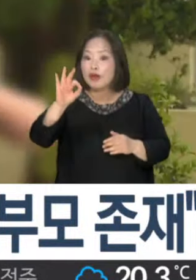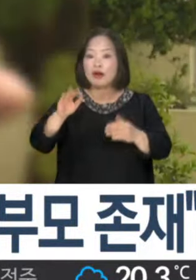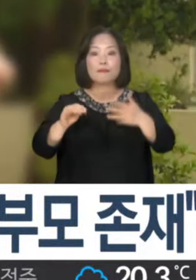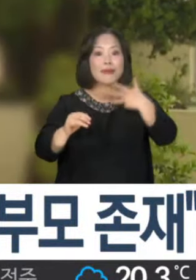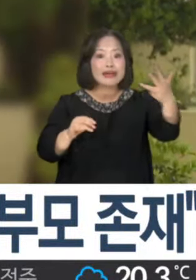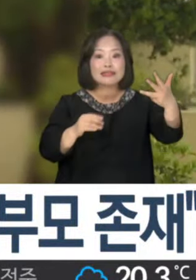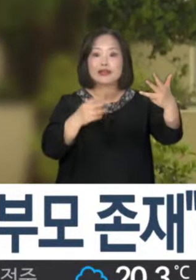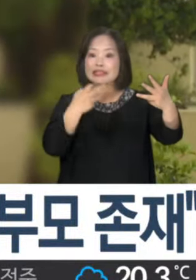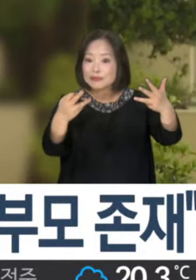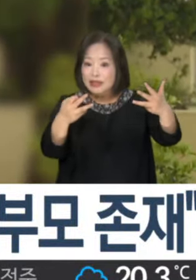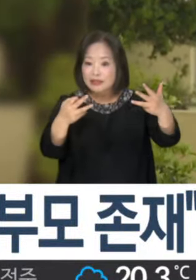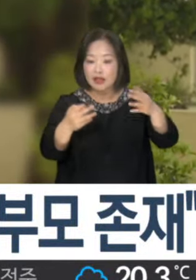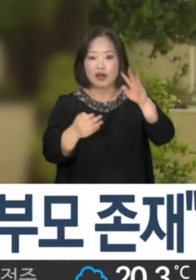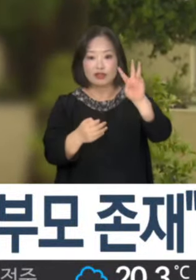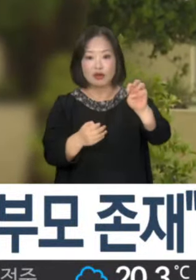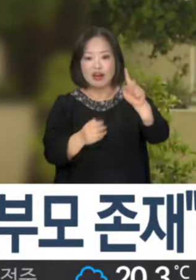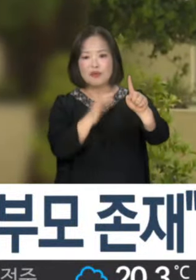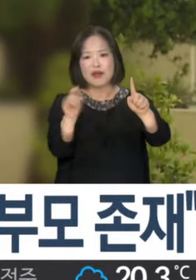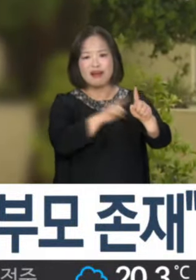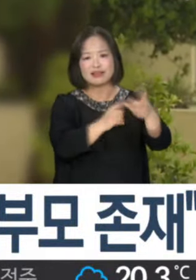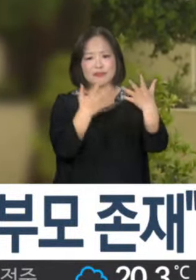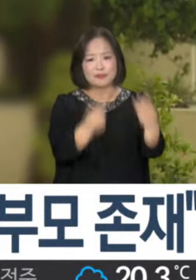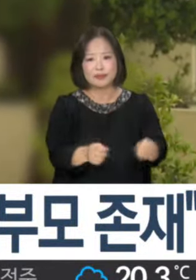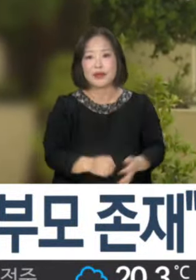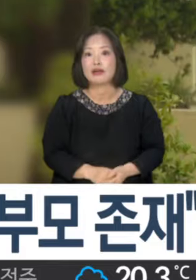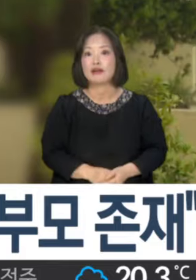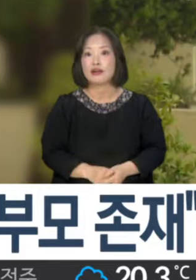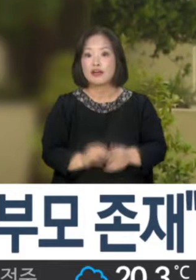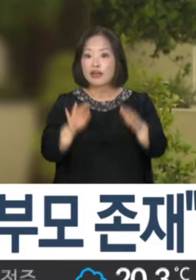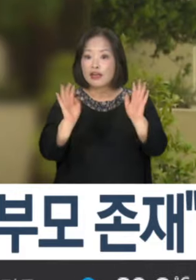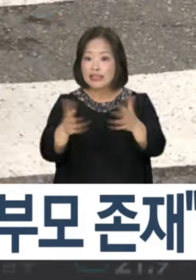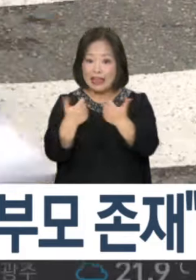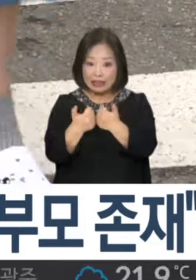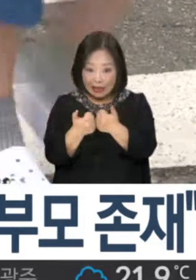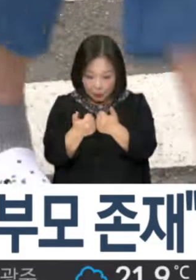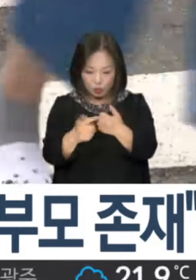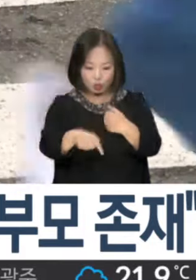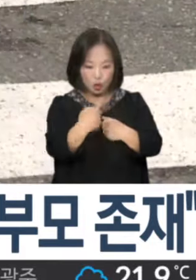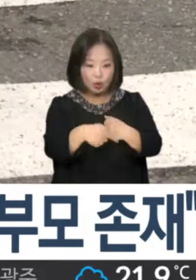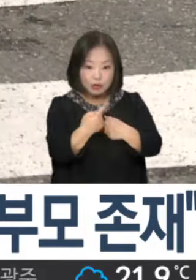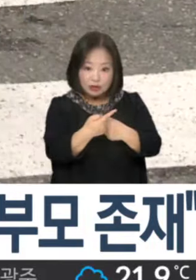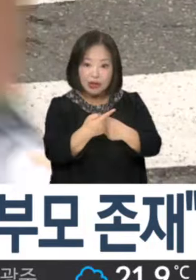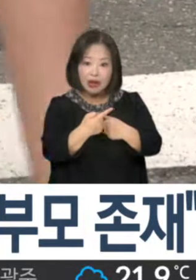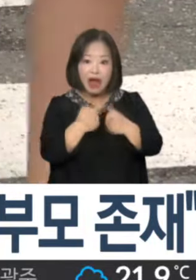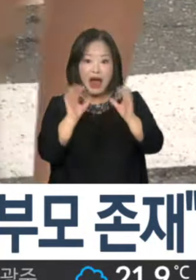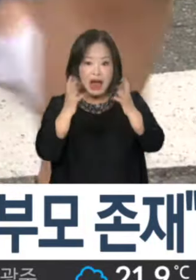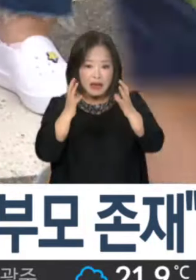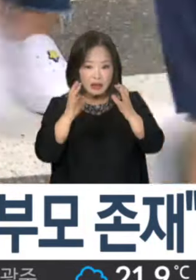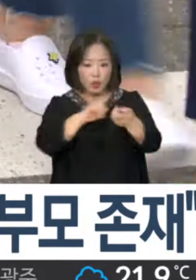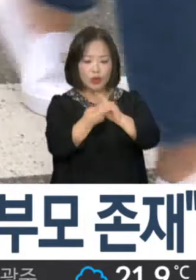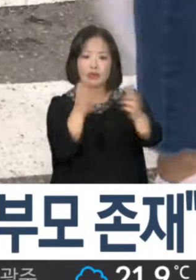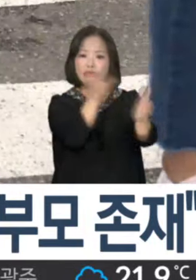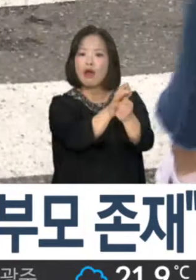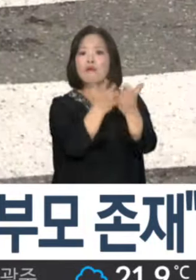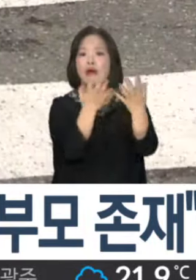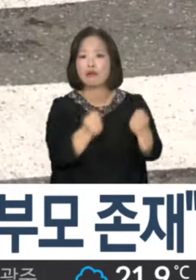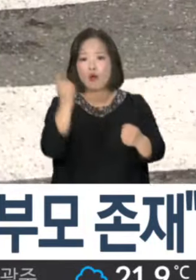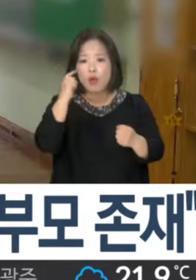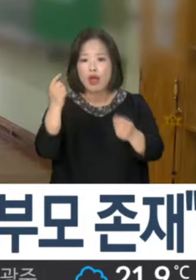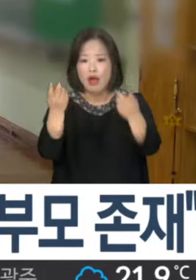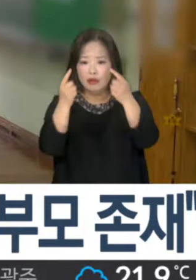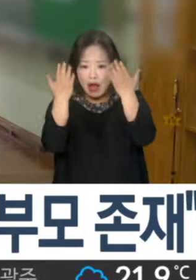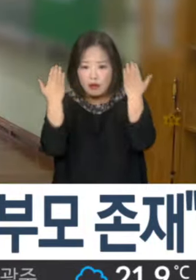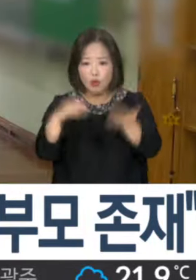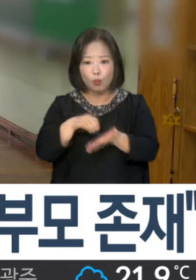아동이었다 31명으로 가장 많았습니다 상담소는 초등학교 연령의 위탁 아동이 많은 이유로 입학 등